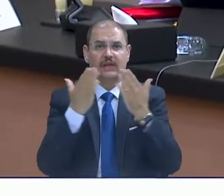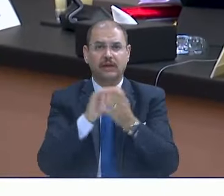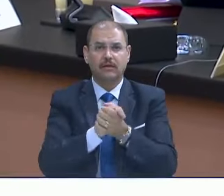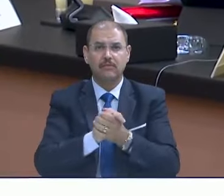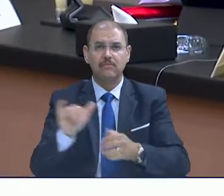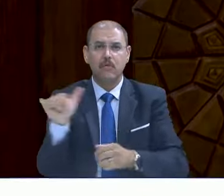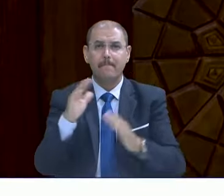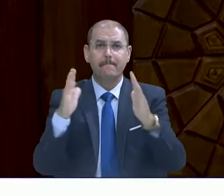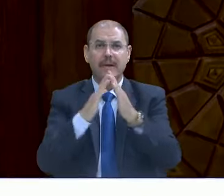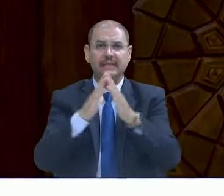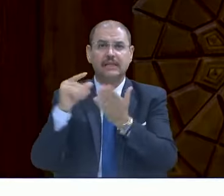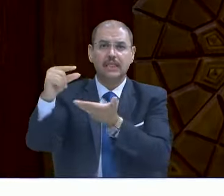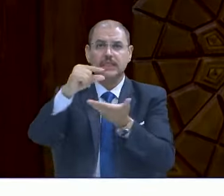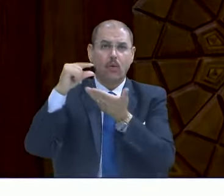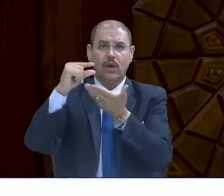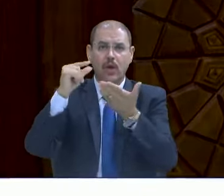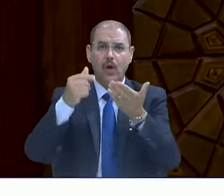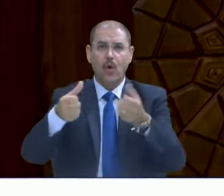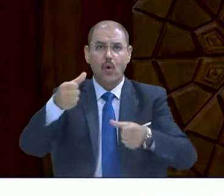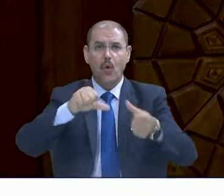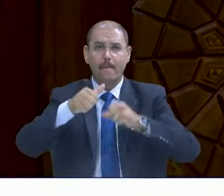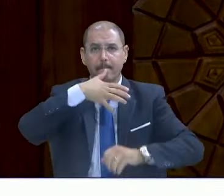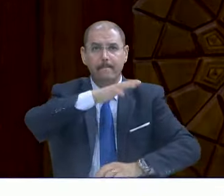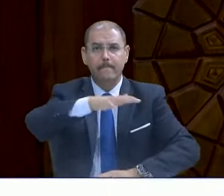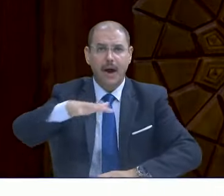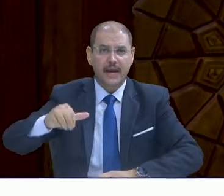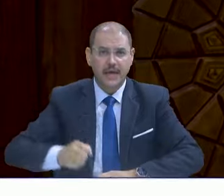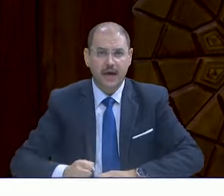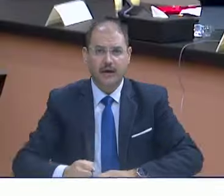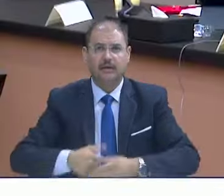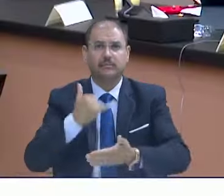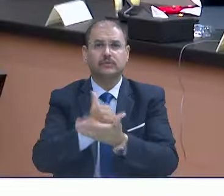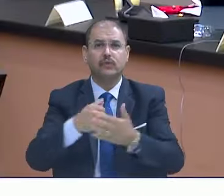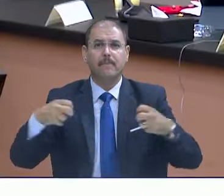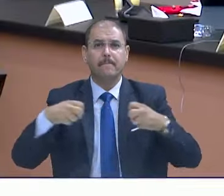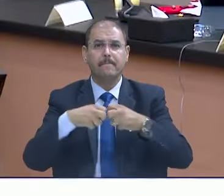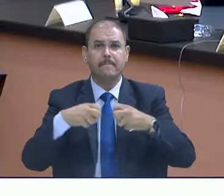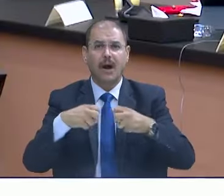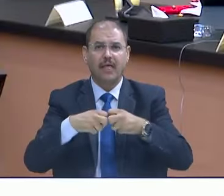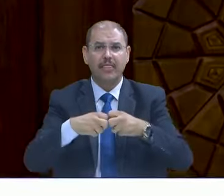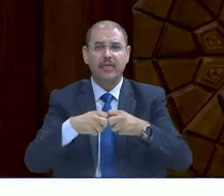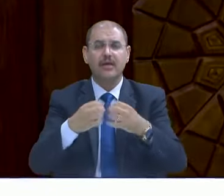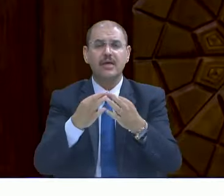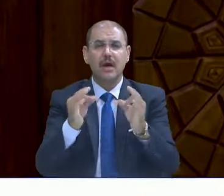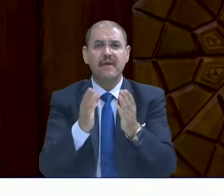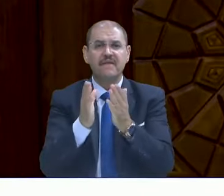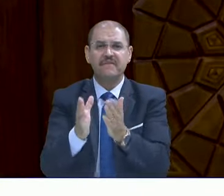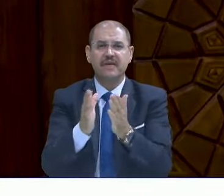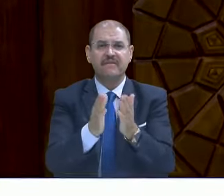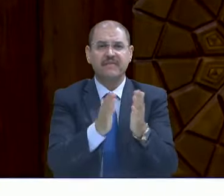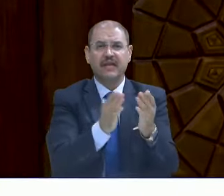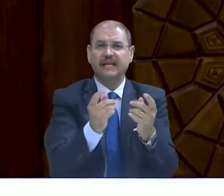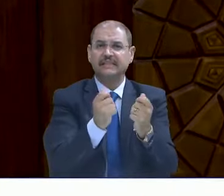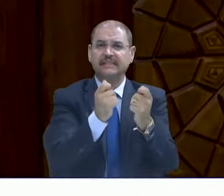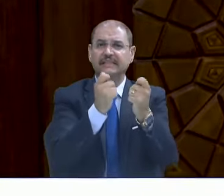انشاء مركز دولي للعلوم البحريه ومعرض للاحياء البحريه بهدف حمايه البيئه البحريه وتنميه الاقتصاد